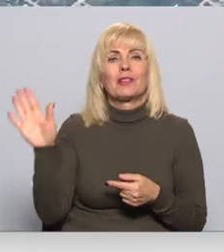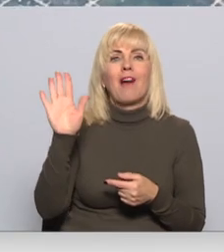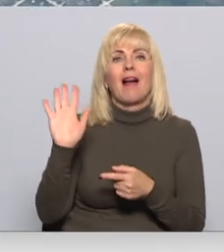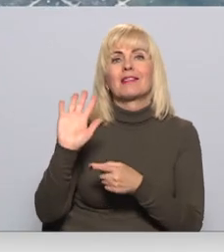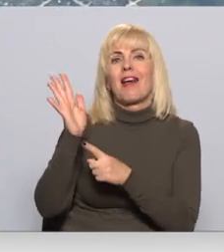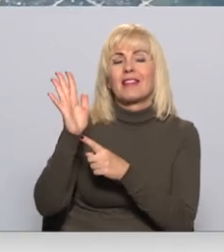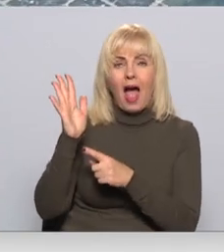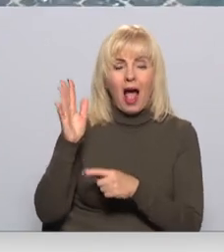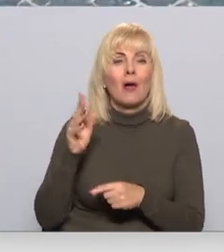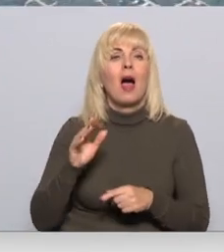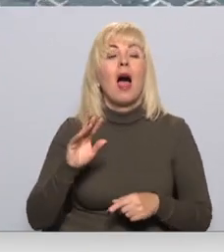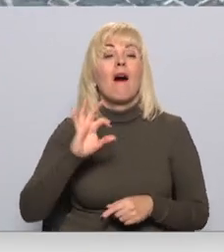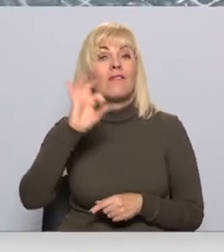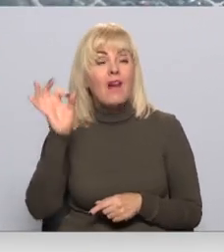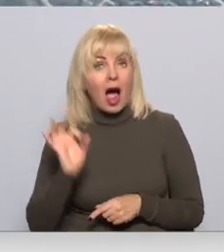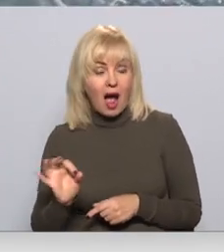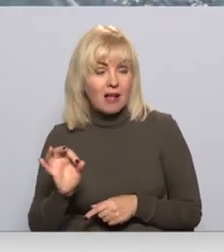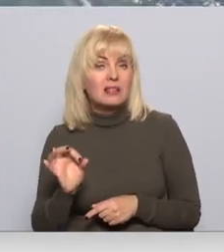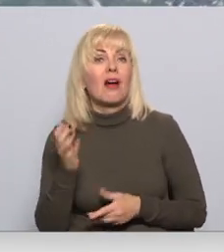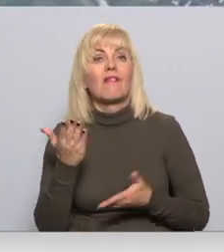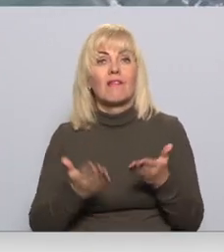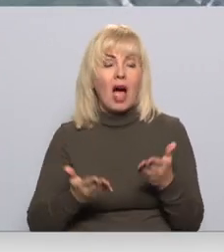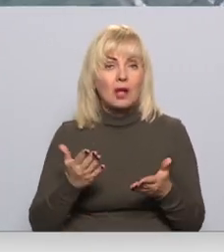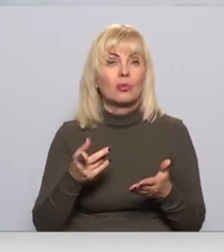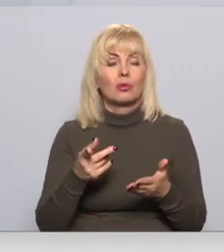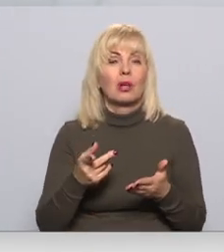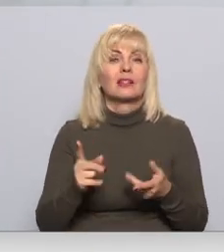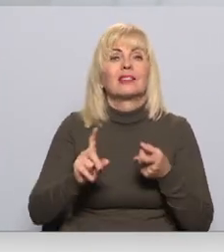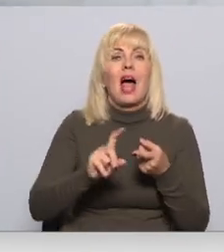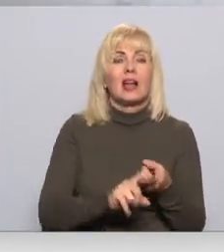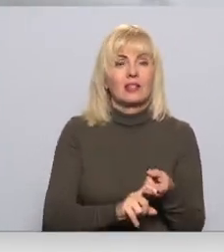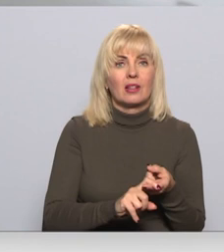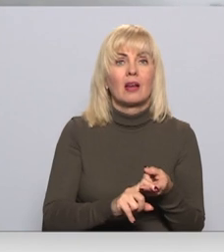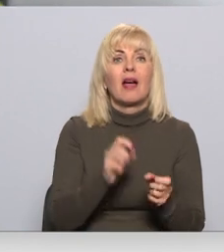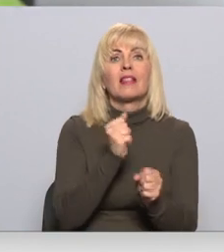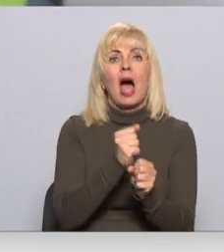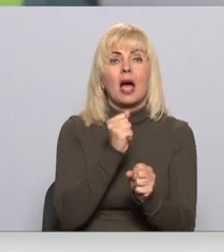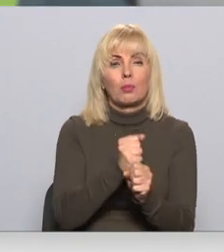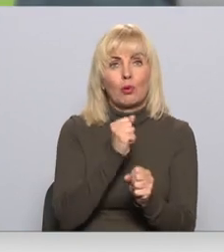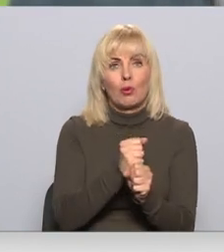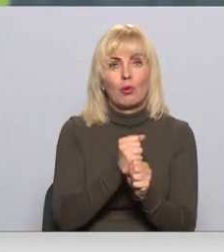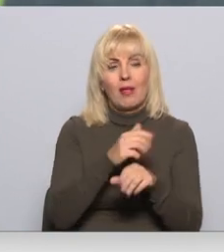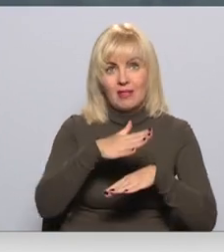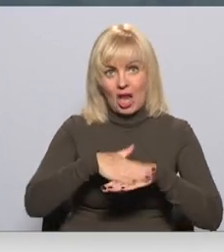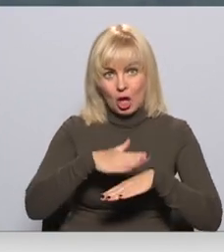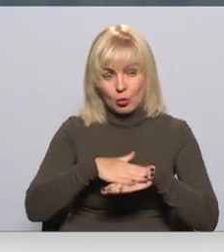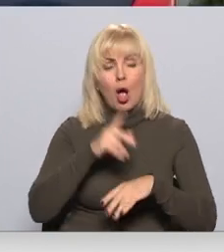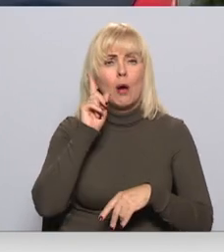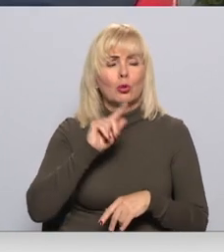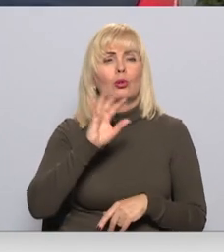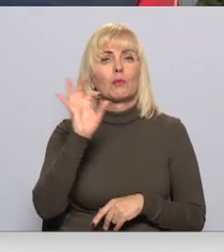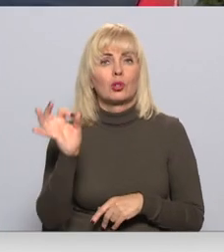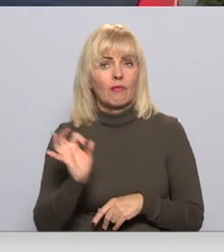tēlu. Vācija, es pieļauju, ka lielā mērā ir saistīta ar darbas, ar savu darba tirgu. Protams, arī Vācija